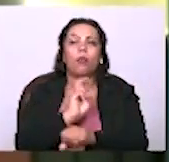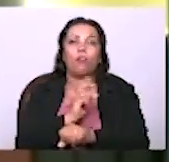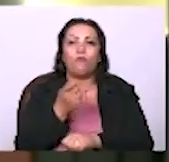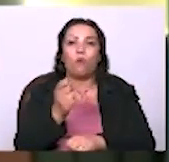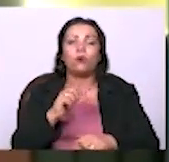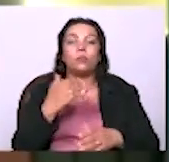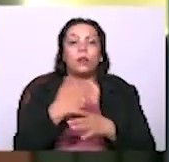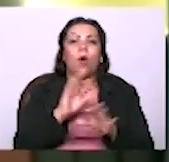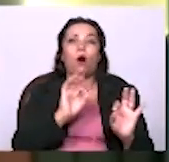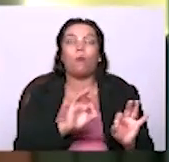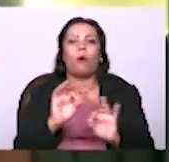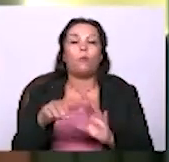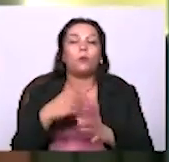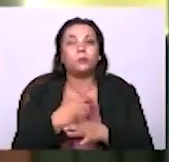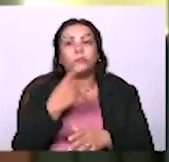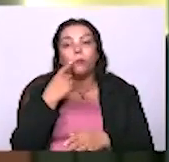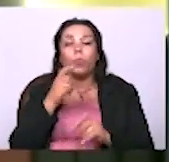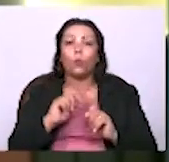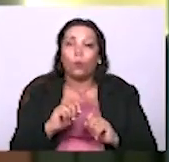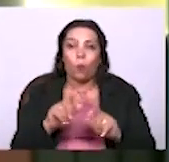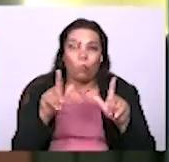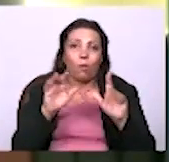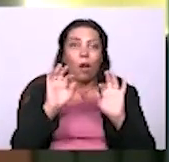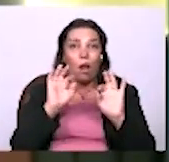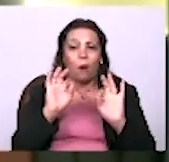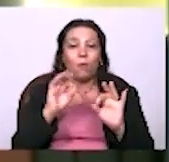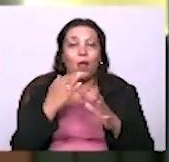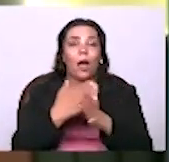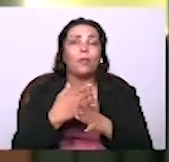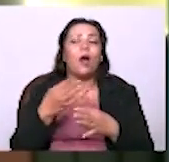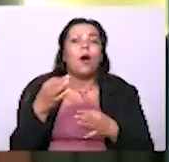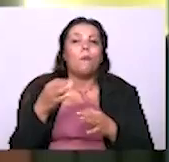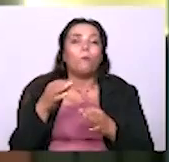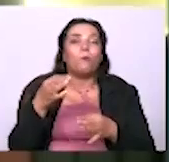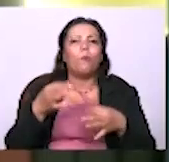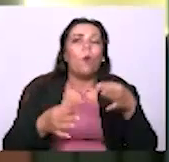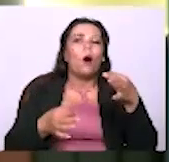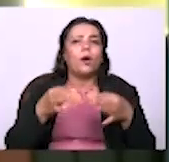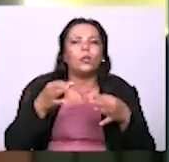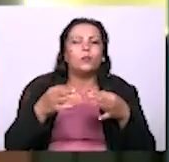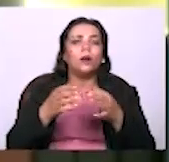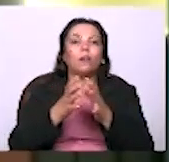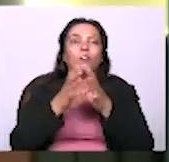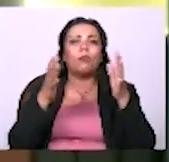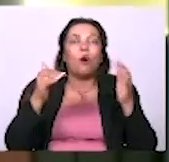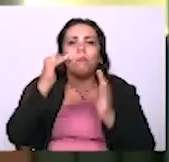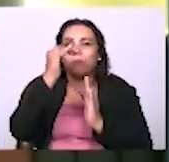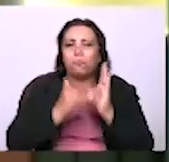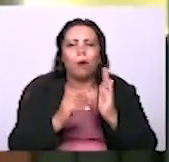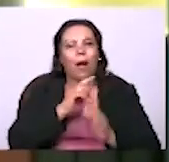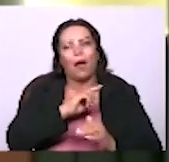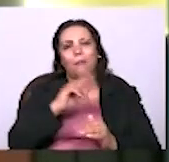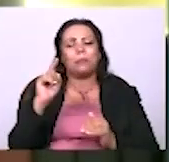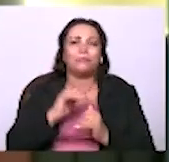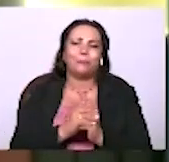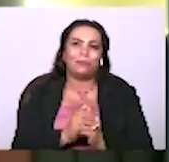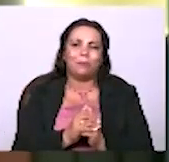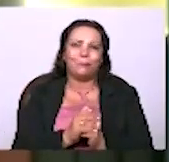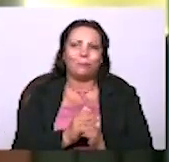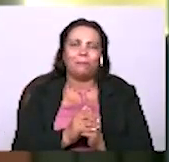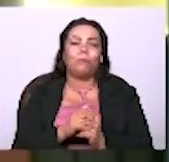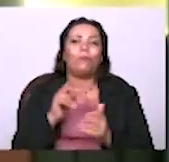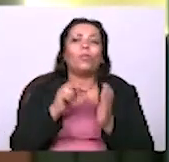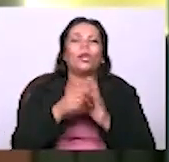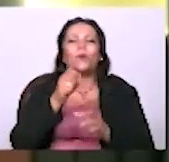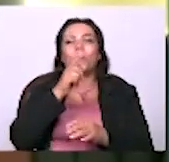كما هي فطبعا واضح جدا ان معدل التضخم لم ينخفض و